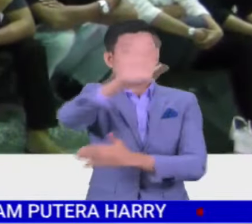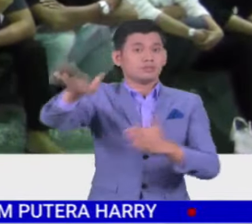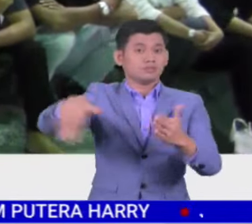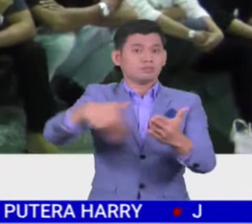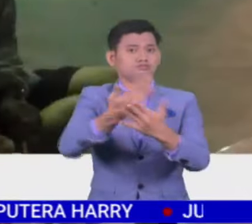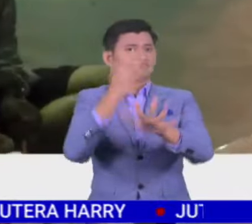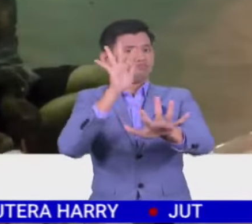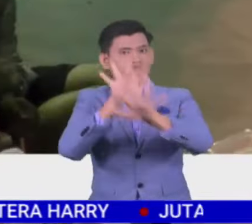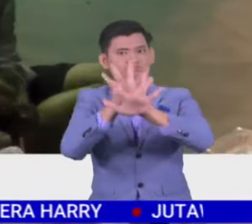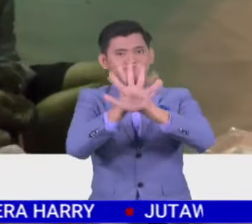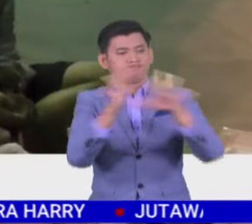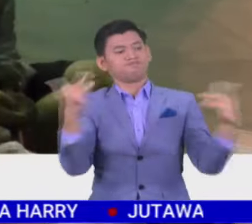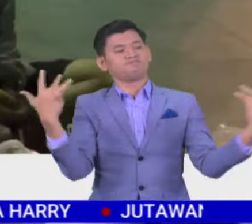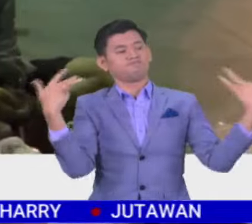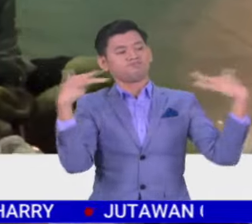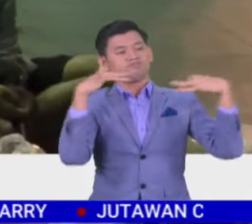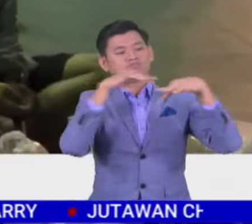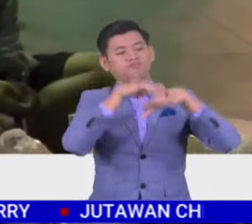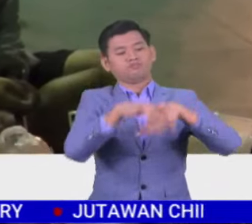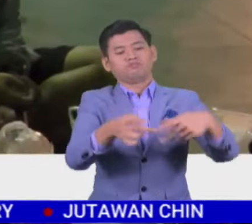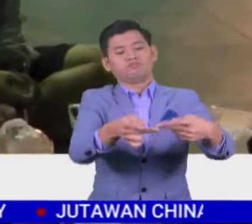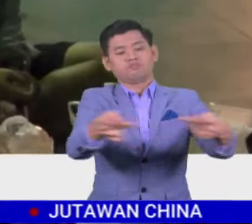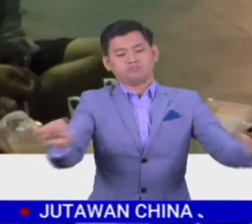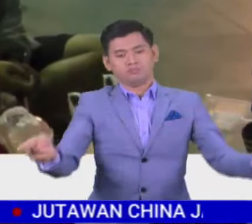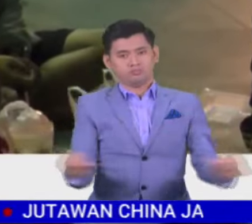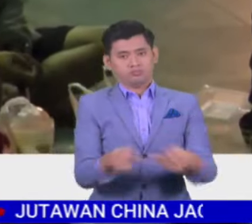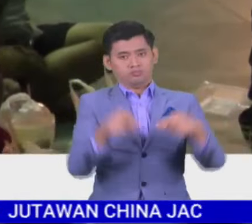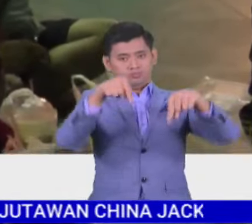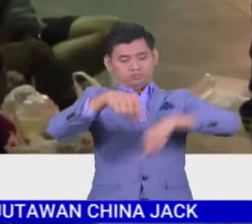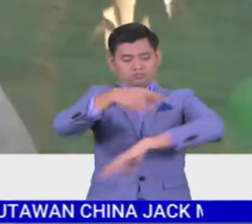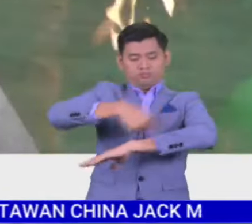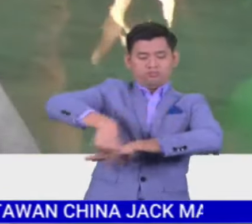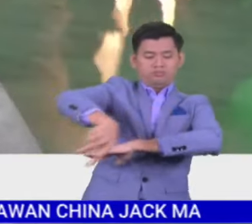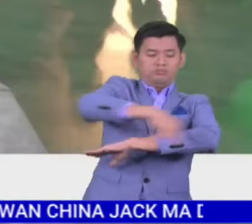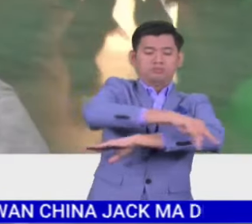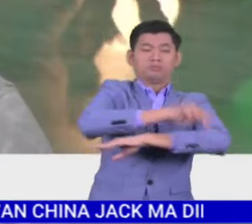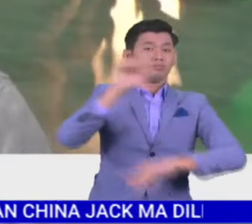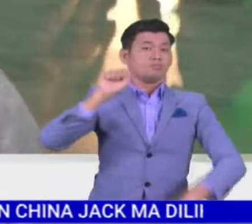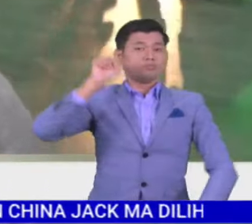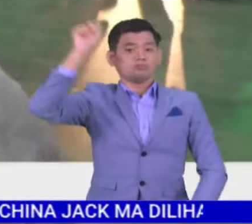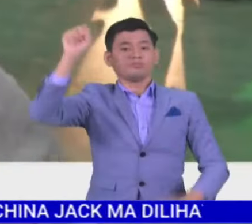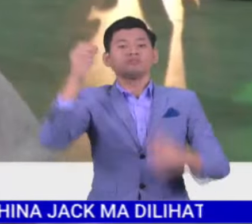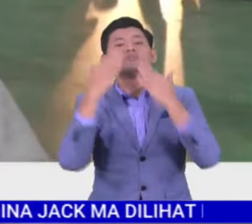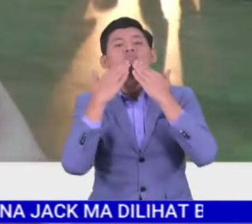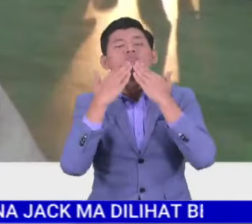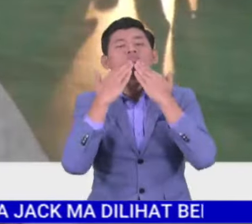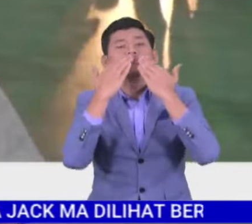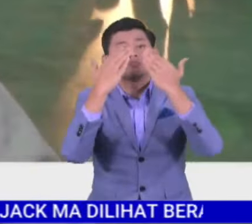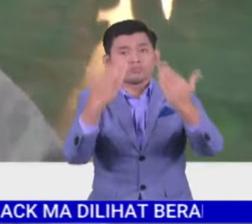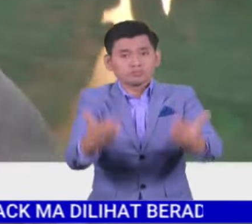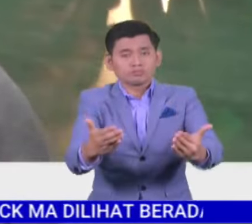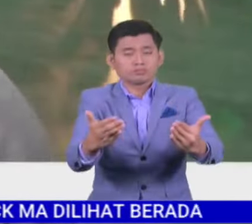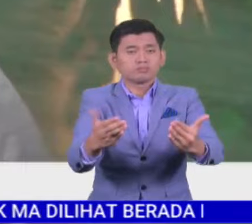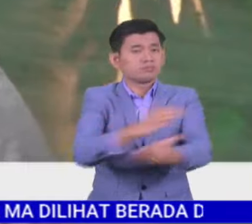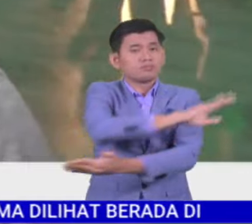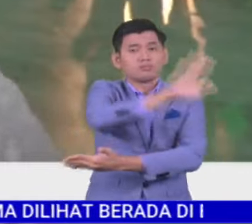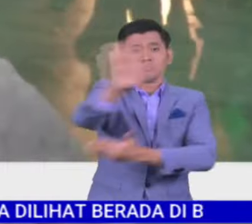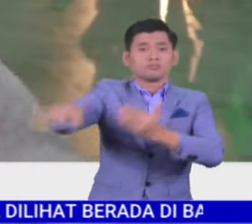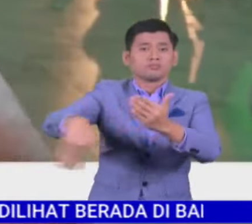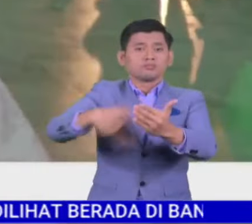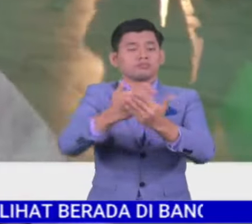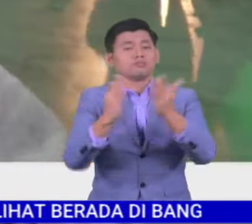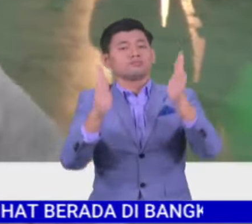padat sekali memerlukan kawasan-kawasan Padang Merdeka nih Terima kasih juga kepada pihak-pihak yang